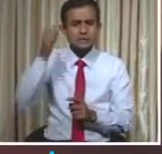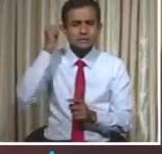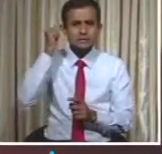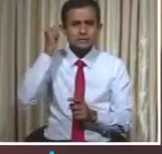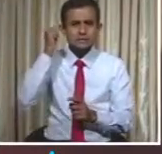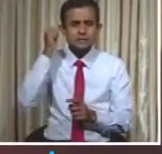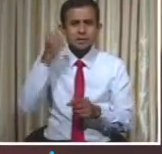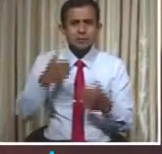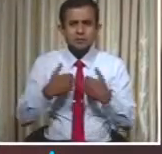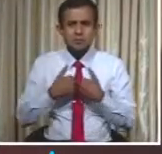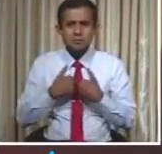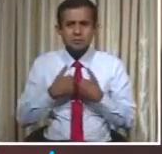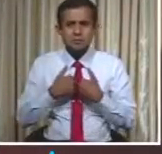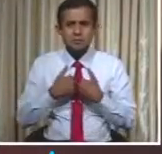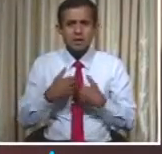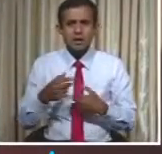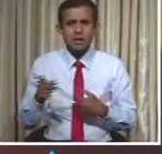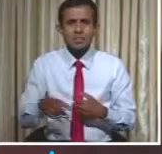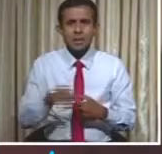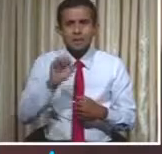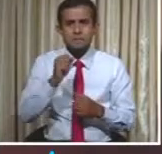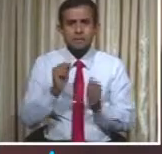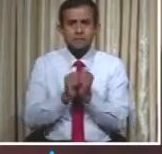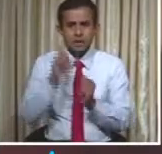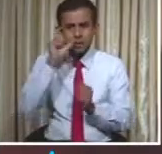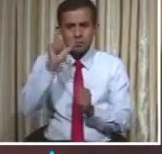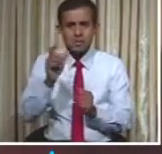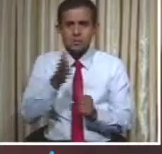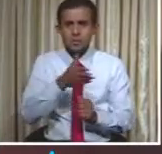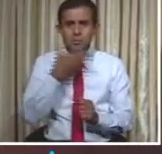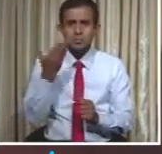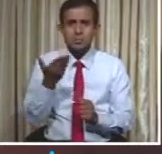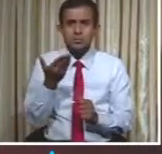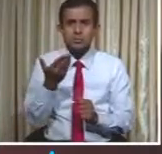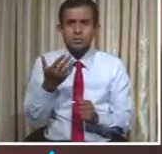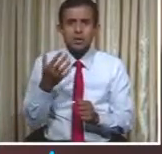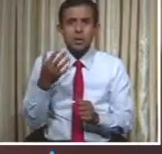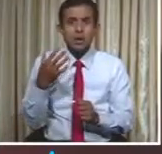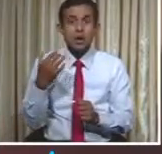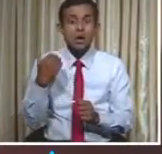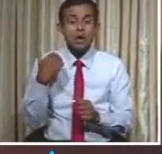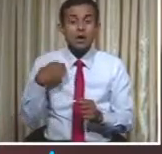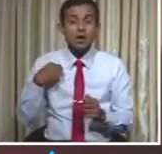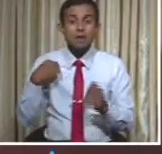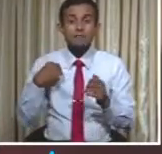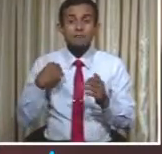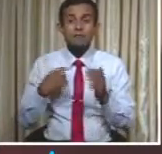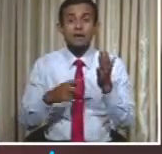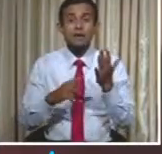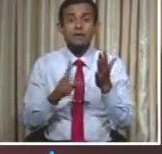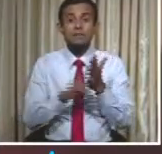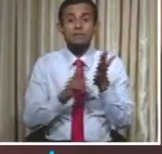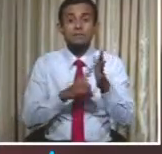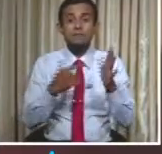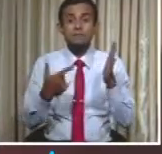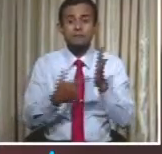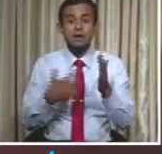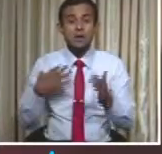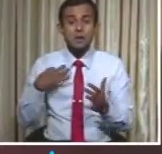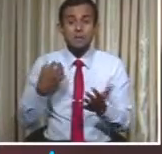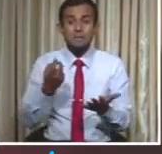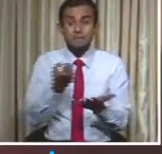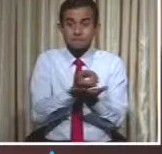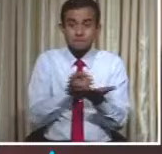ඒ වගේ මම දවස් 50ක් අර වැඩ බලන කාලේ මට පුළුවන් වුණා අර අමුරෙදි මත තිබුණු වැට් බද්ද ඉවත් කරන කාර්යයට මැදිහත් වෙන්න. මොකද බතික්